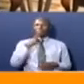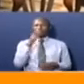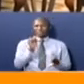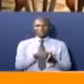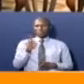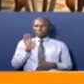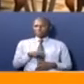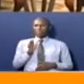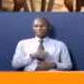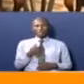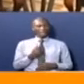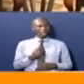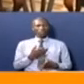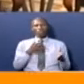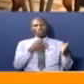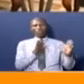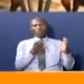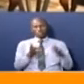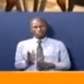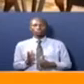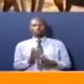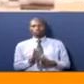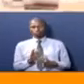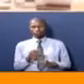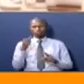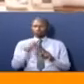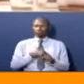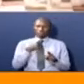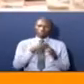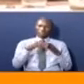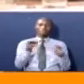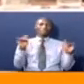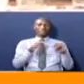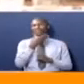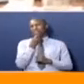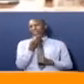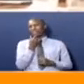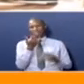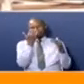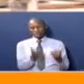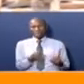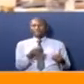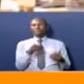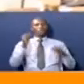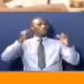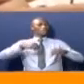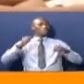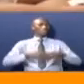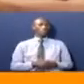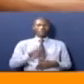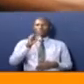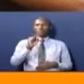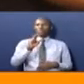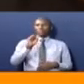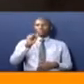muka ena evusa ya kukitea Utongoi itamundu ume. Mundu kwa oyuni atone die. Susan